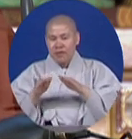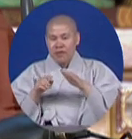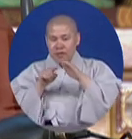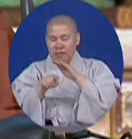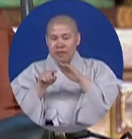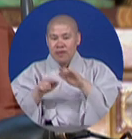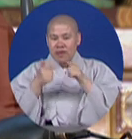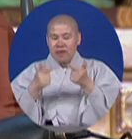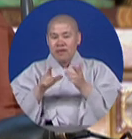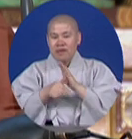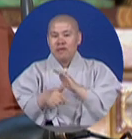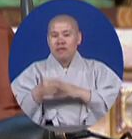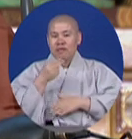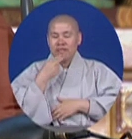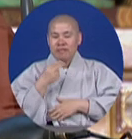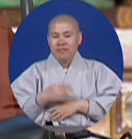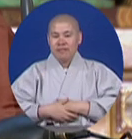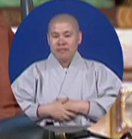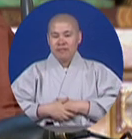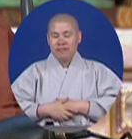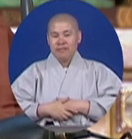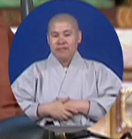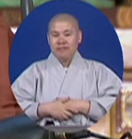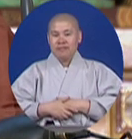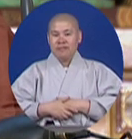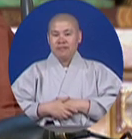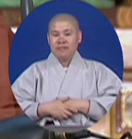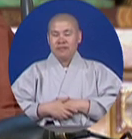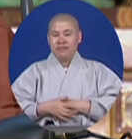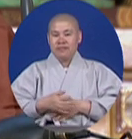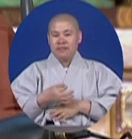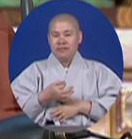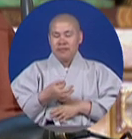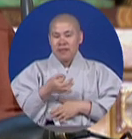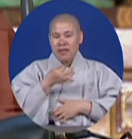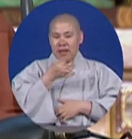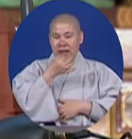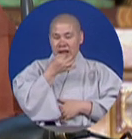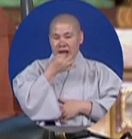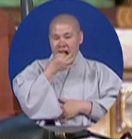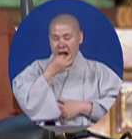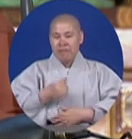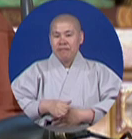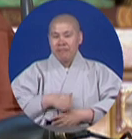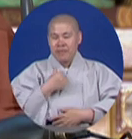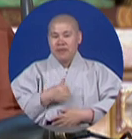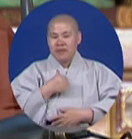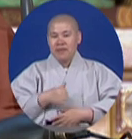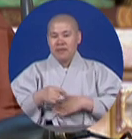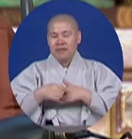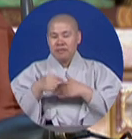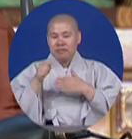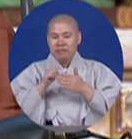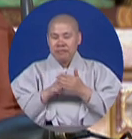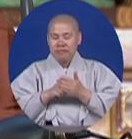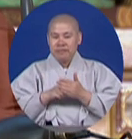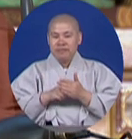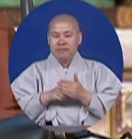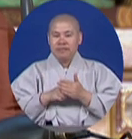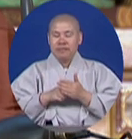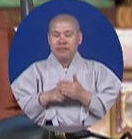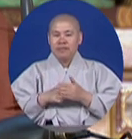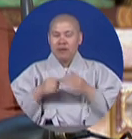이게 이제 탐의 진심, 뭐 이런 거죠. 그래서 우리 이제